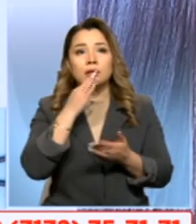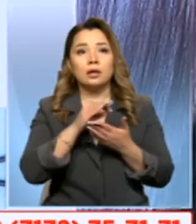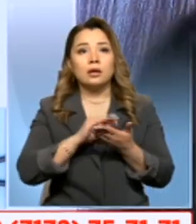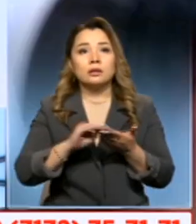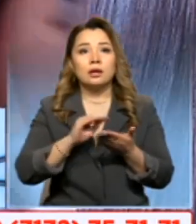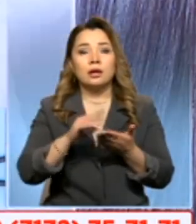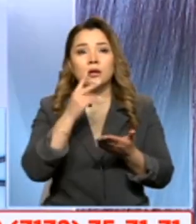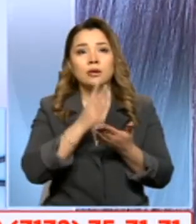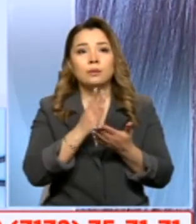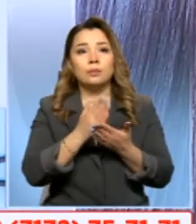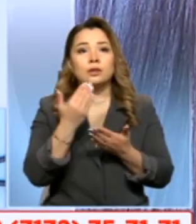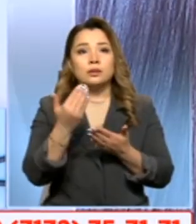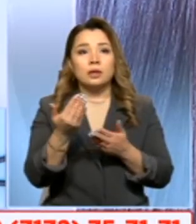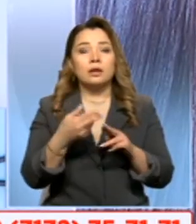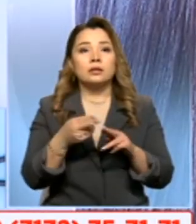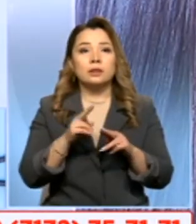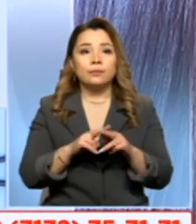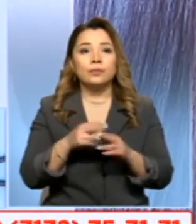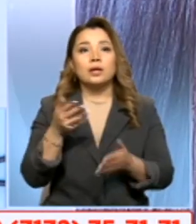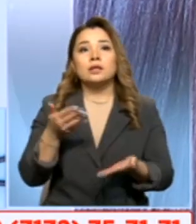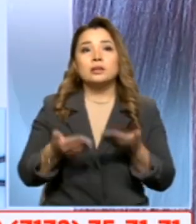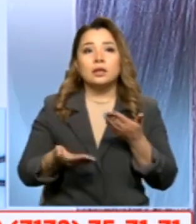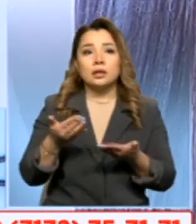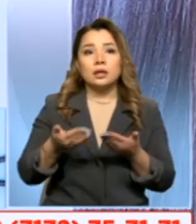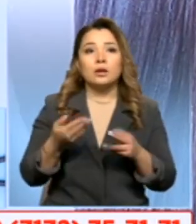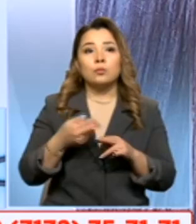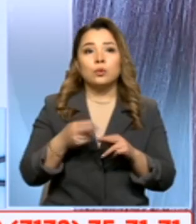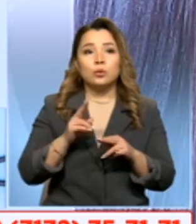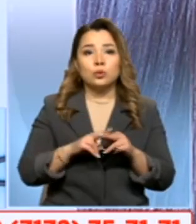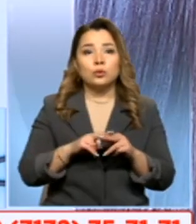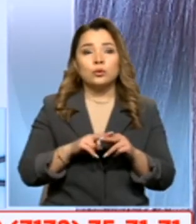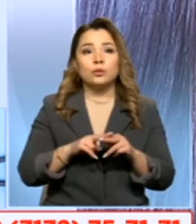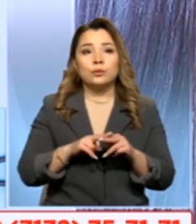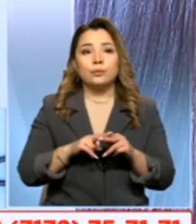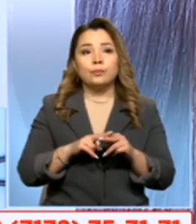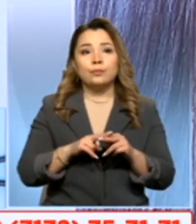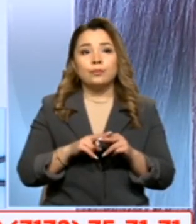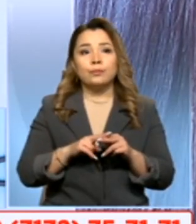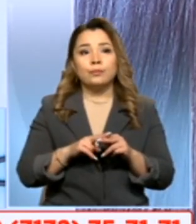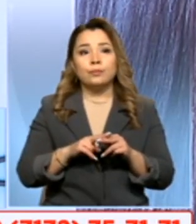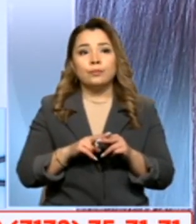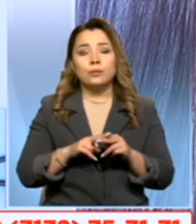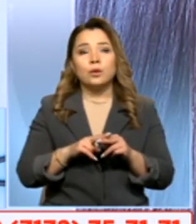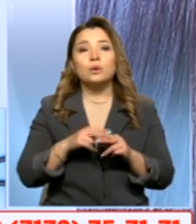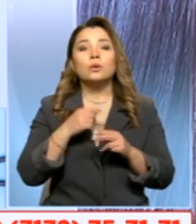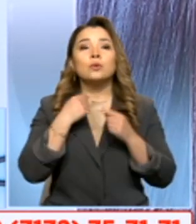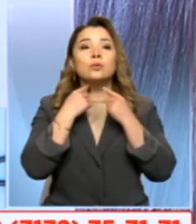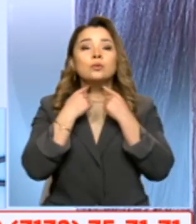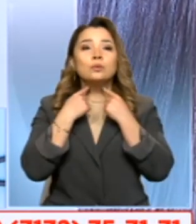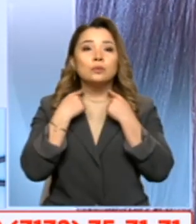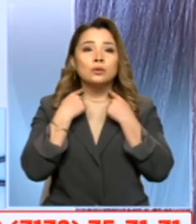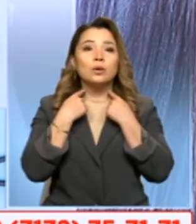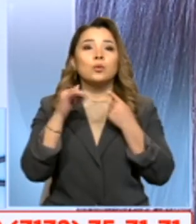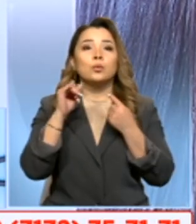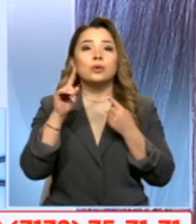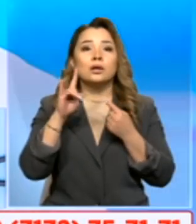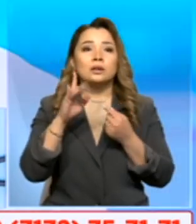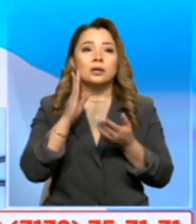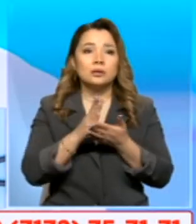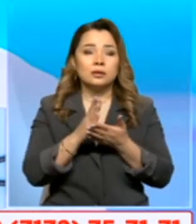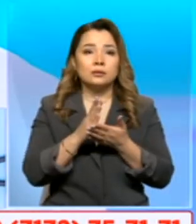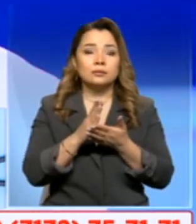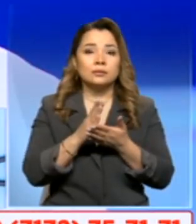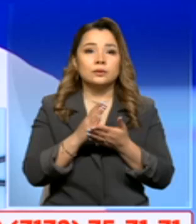көрсете қояйын. Гипотиреозда, егер бұл жерде так, бұл жерде узлы болса, диффузна узловой